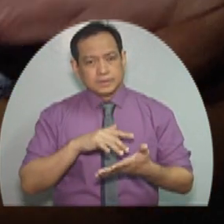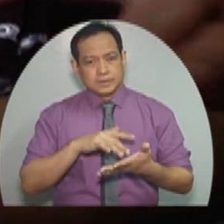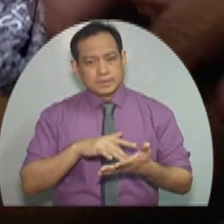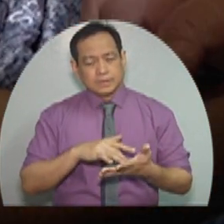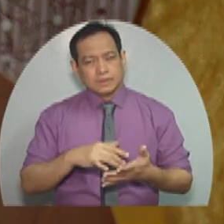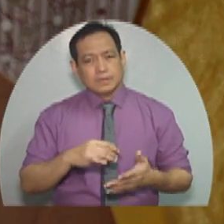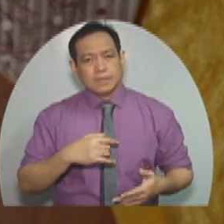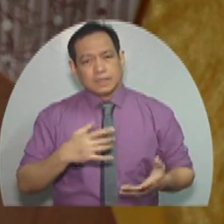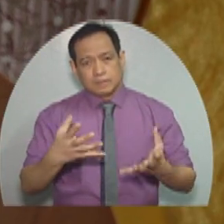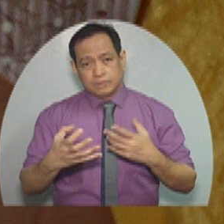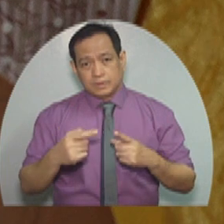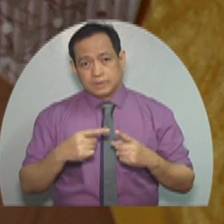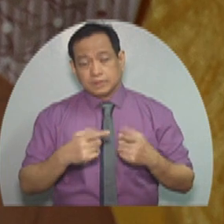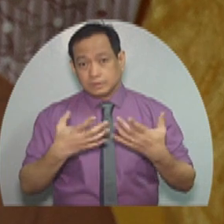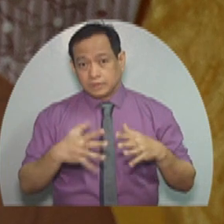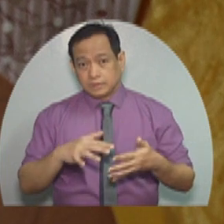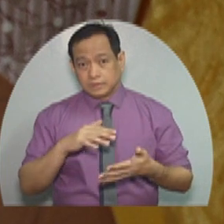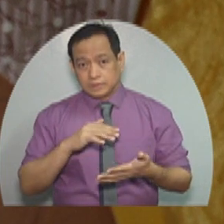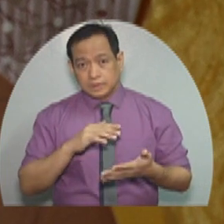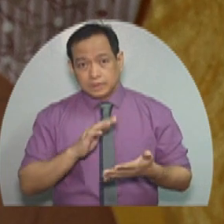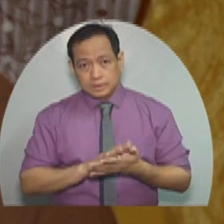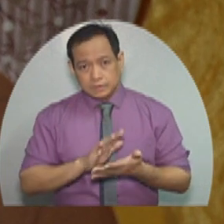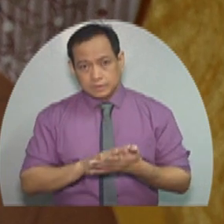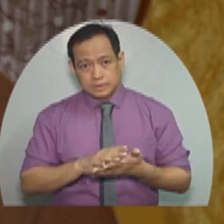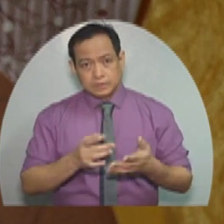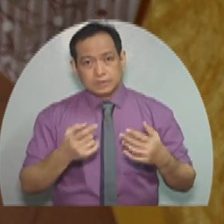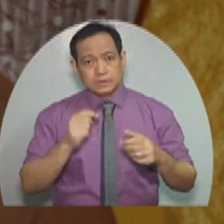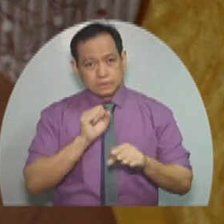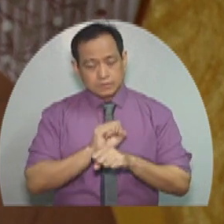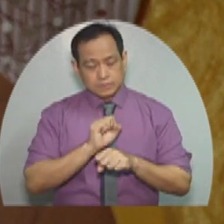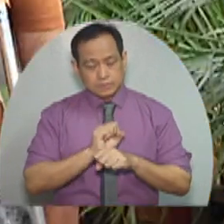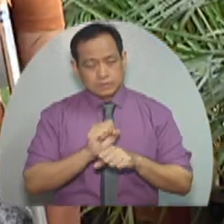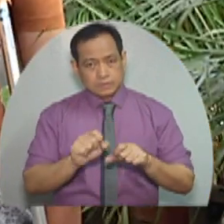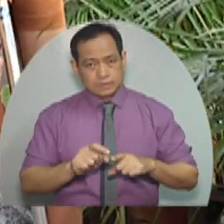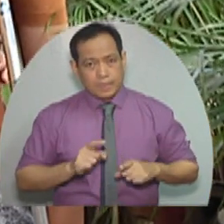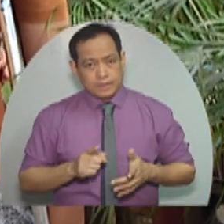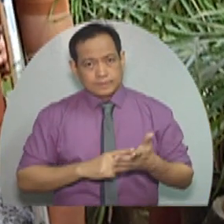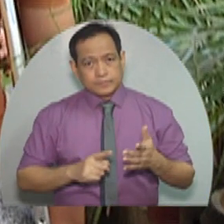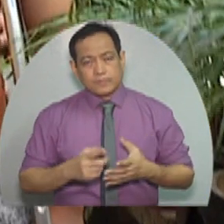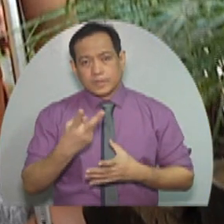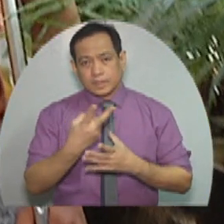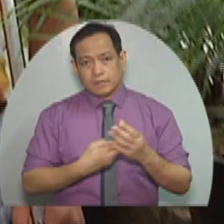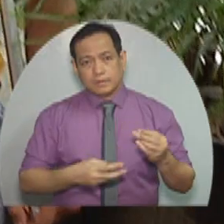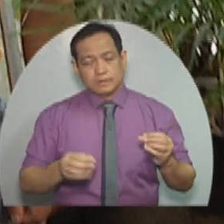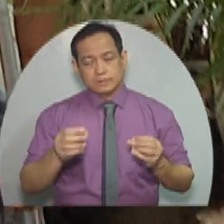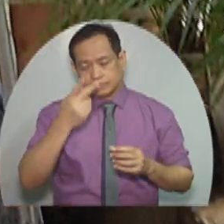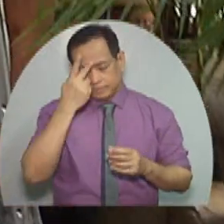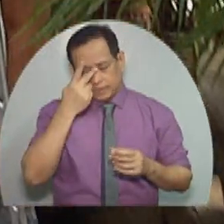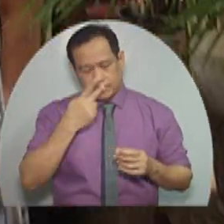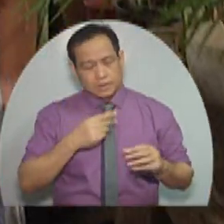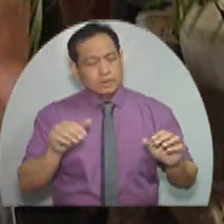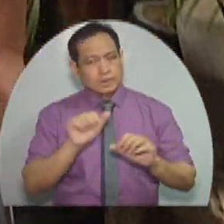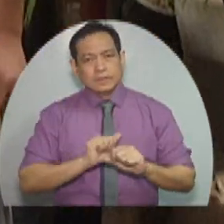pag-aaral. Gusto ko po makatapos po ng pag-aaral para makapagtrabaho. Parehong walang trabaho ang